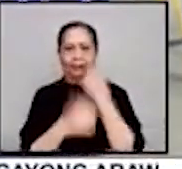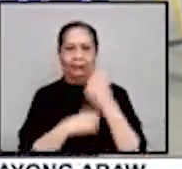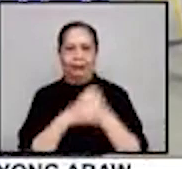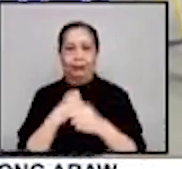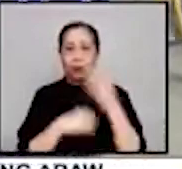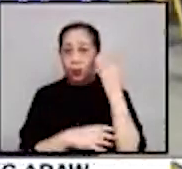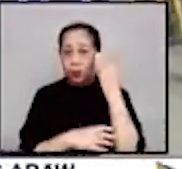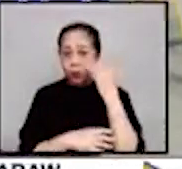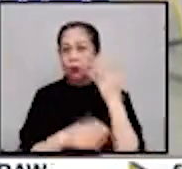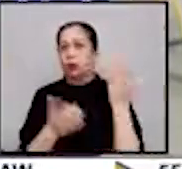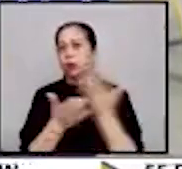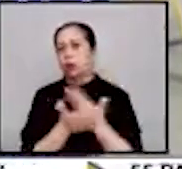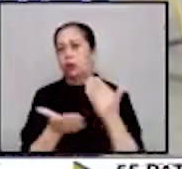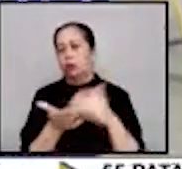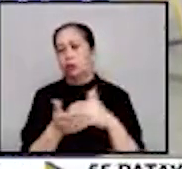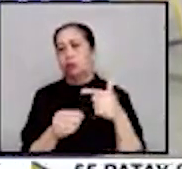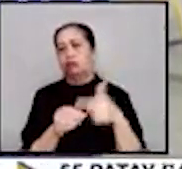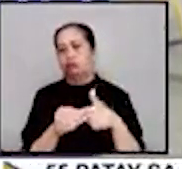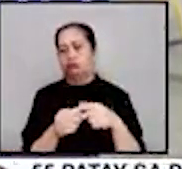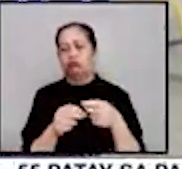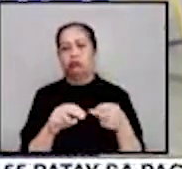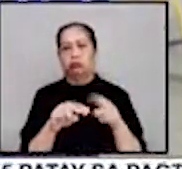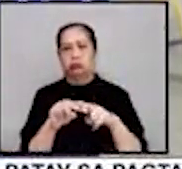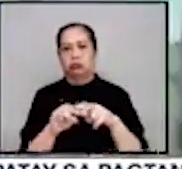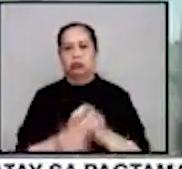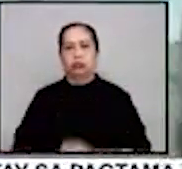panibagong oil price adjustments.